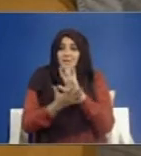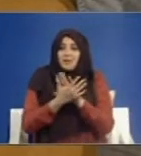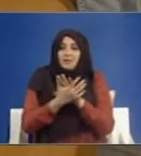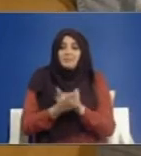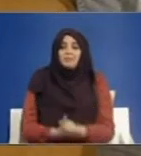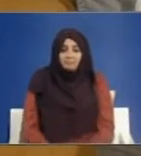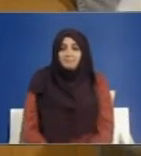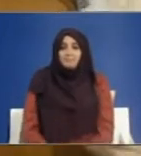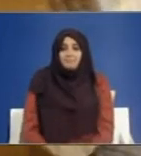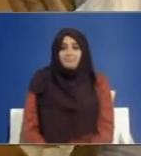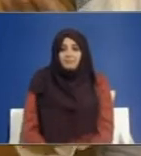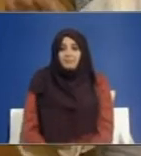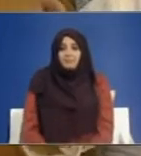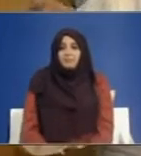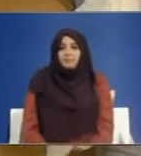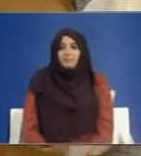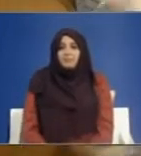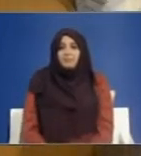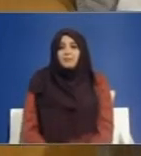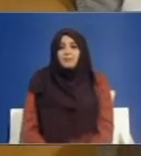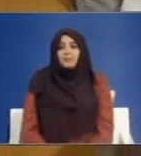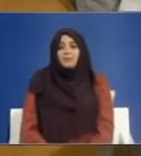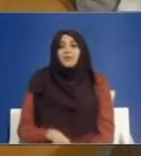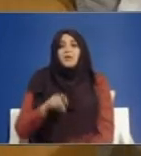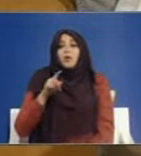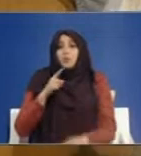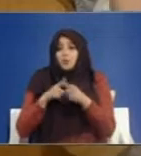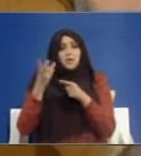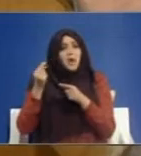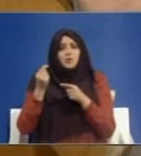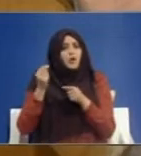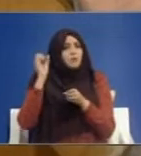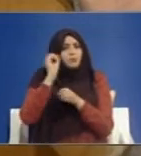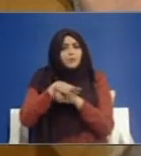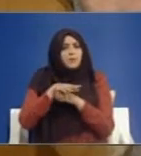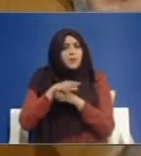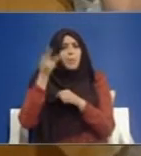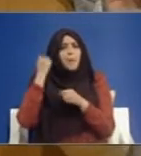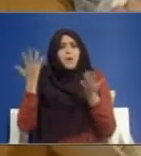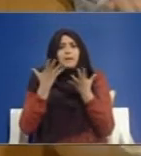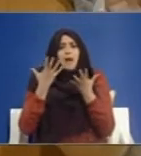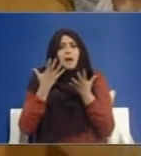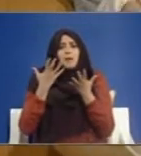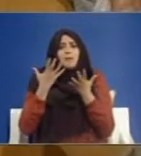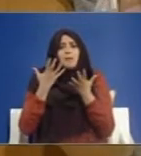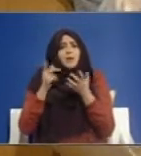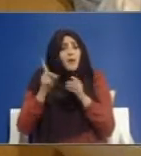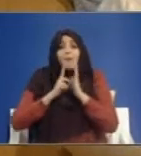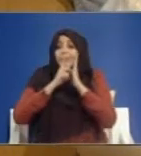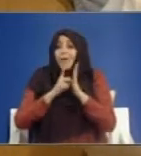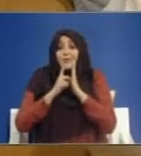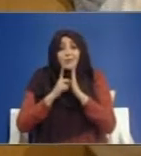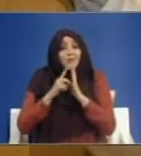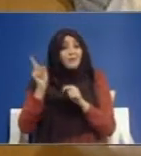حساب الخدمات الاجتماعية اللي راها مفتوح ويمكن أن تصب فيه في أي لحظة من اللحظات، فيبقى دينا عليها